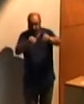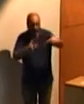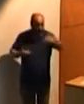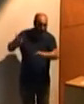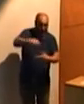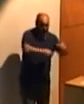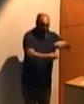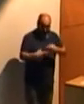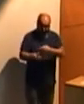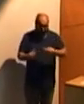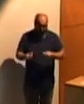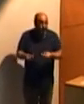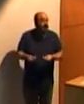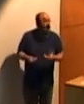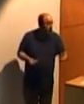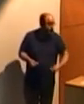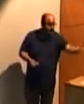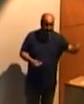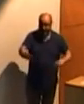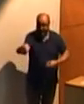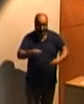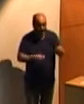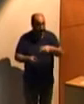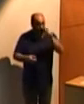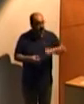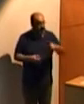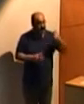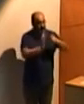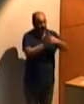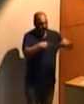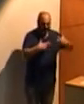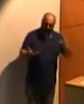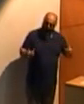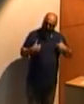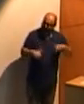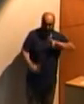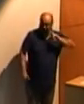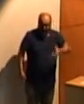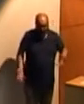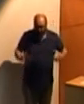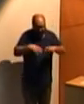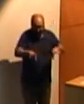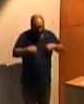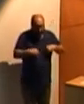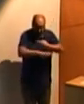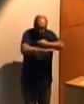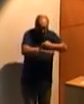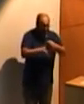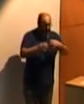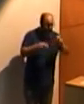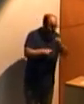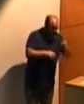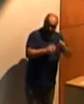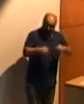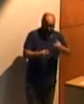matériau dans ces cas-là mais certains commençaient à nous dire mais qu'il faudrait qu'on s'y fasse et que désormais des gamètes pour être modifiées comme on le veut